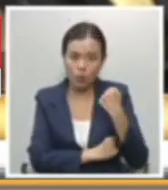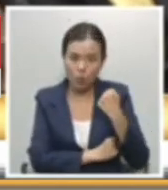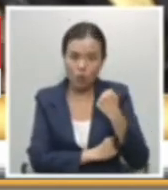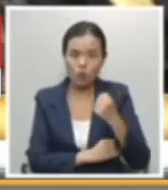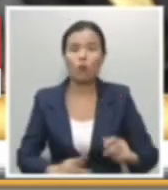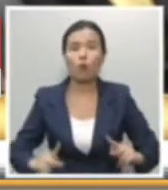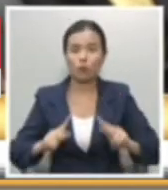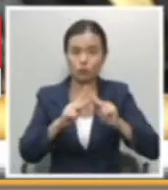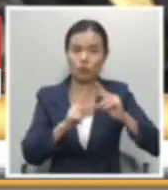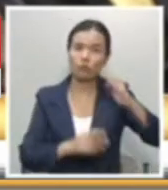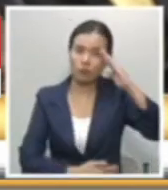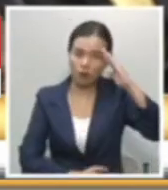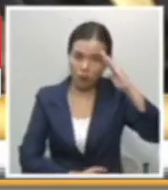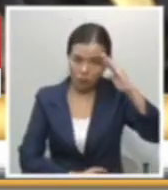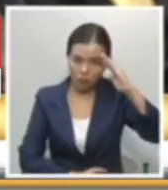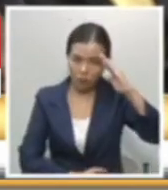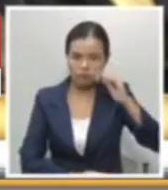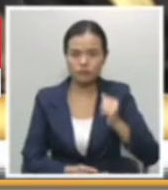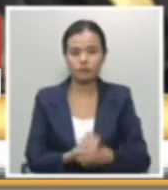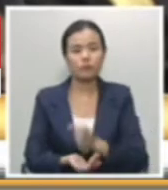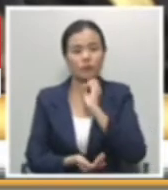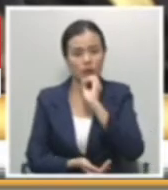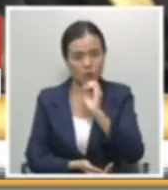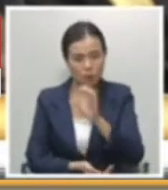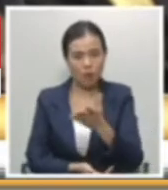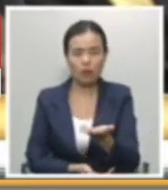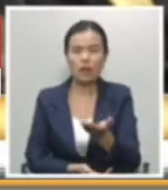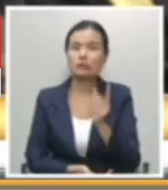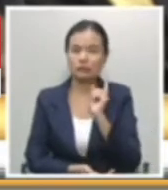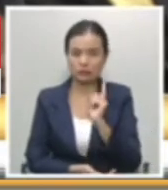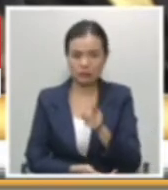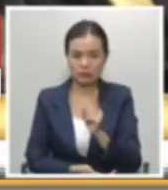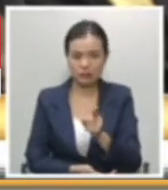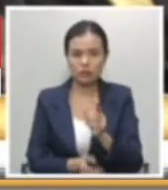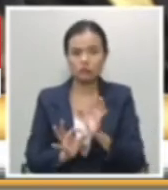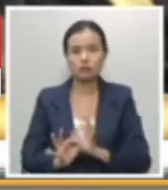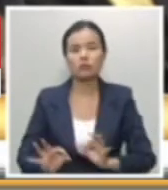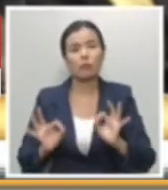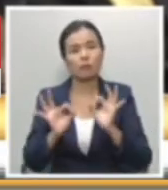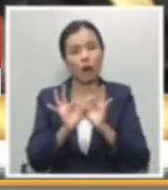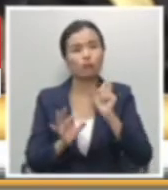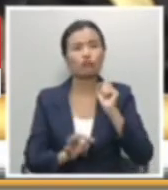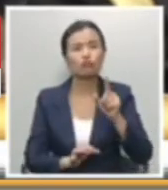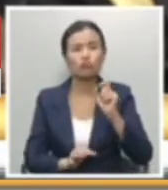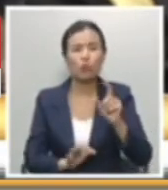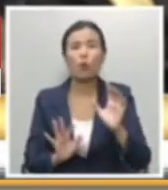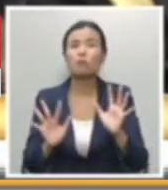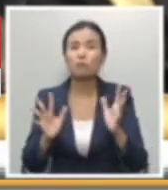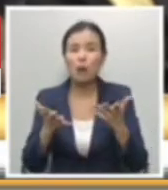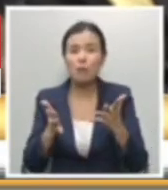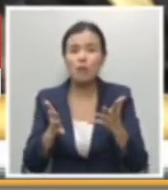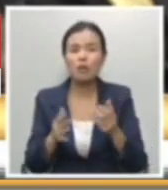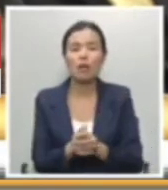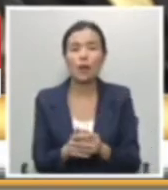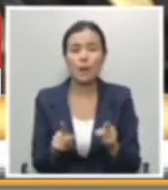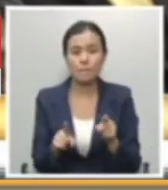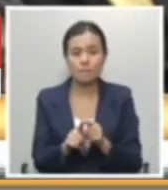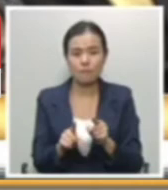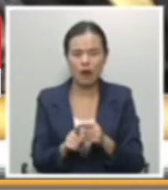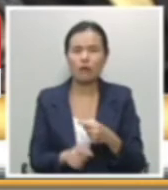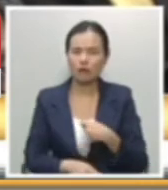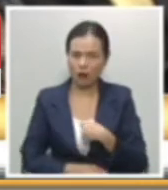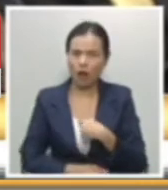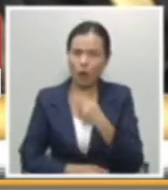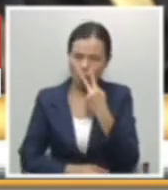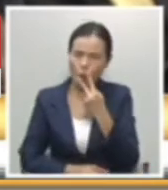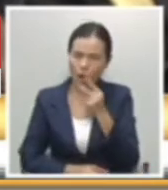มซึ่งต้องเรียนด้วยความเคารพว่ามันไม่เป็นความจำเป็นที่เร่งด่วนอย่างที่เราเห็นว่าพี่น้อง